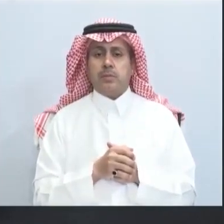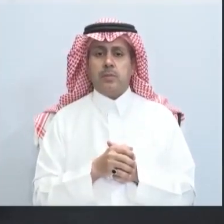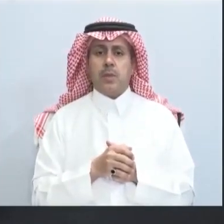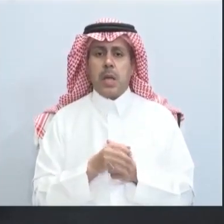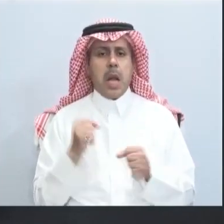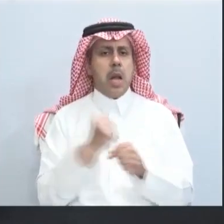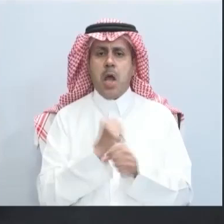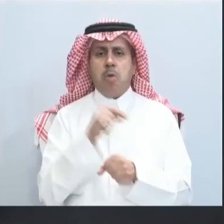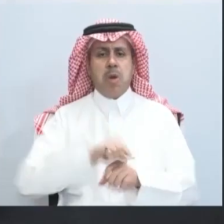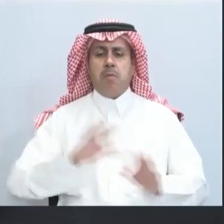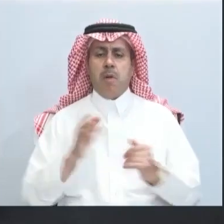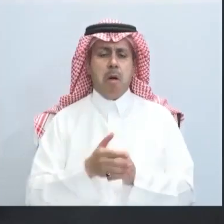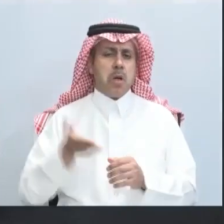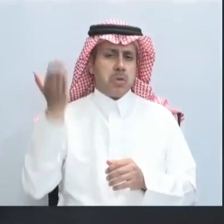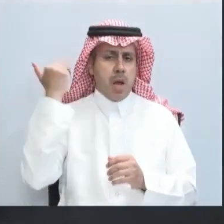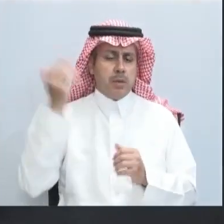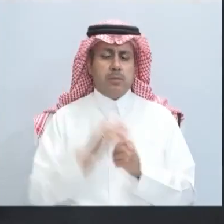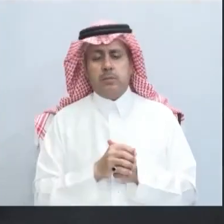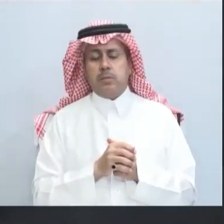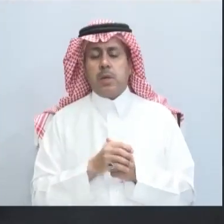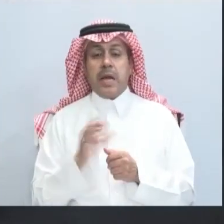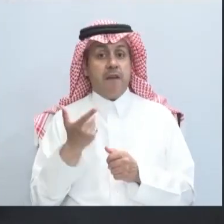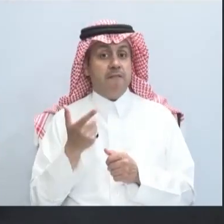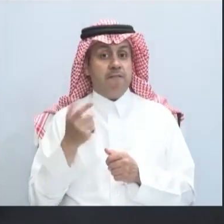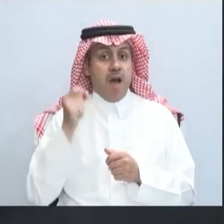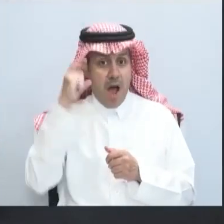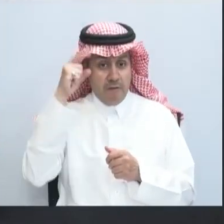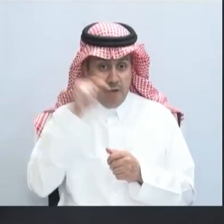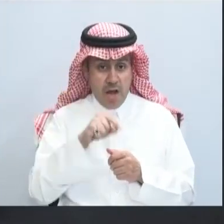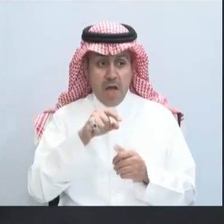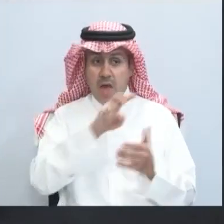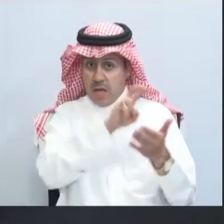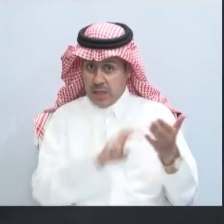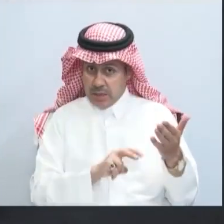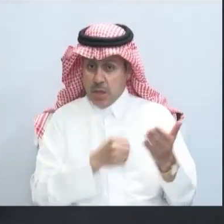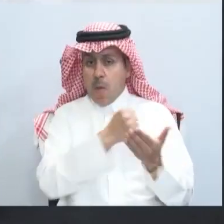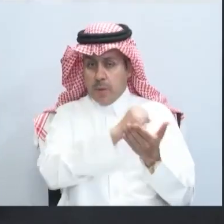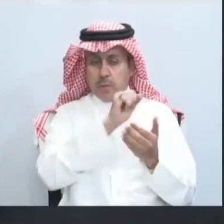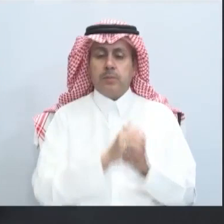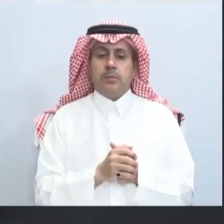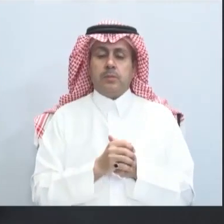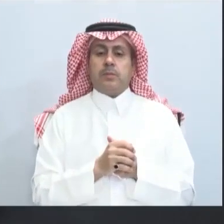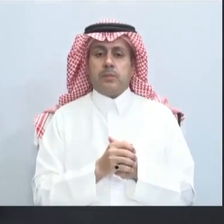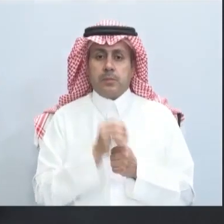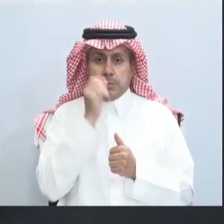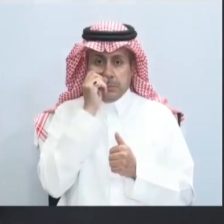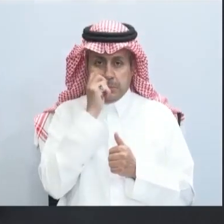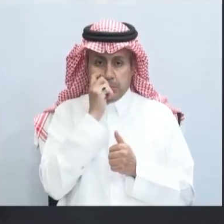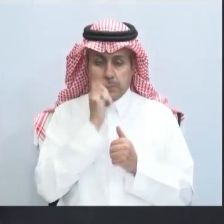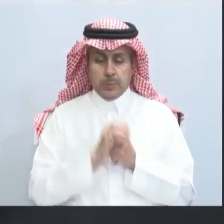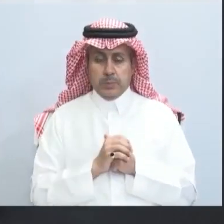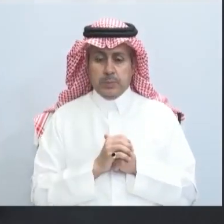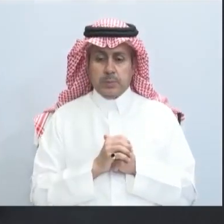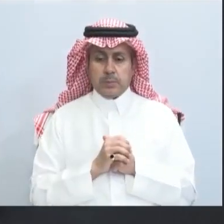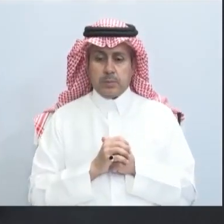يحمل به الان لا يعمل به كيف نعرف ما هي الطرق التي نعرف بها ان ذلكم